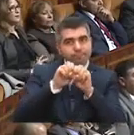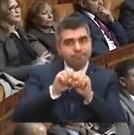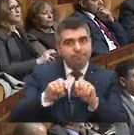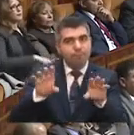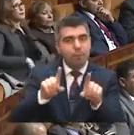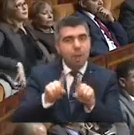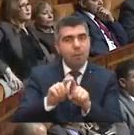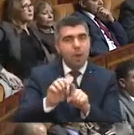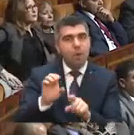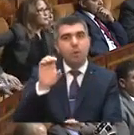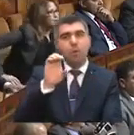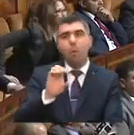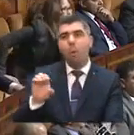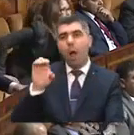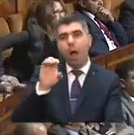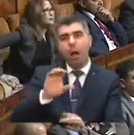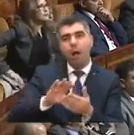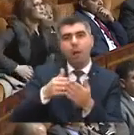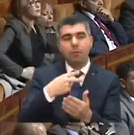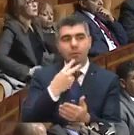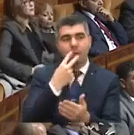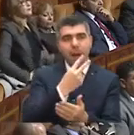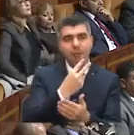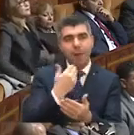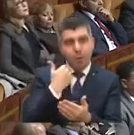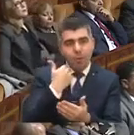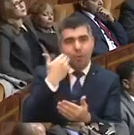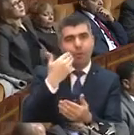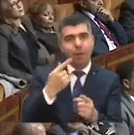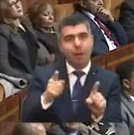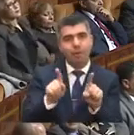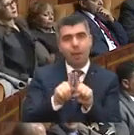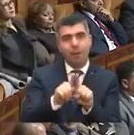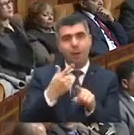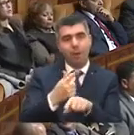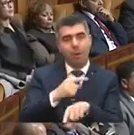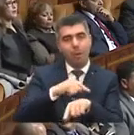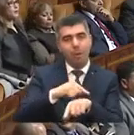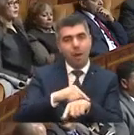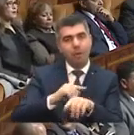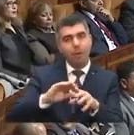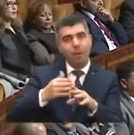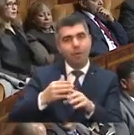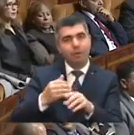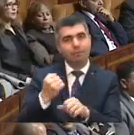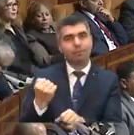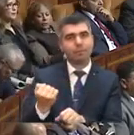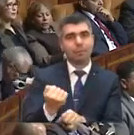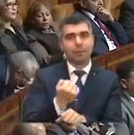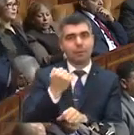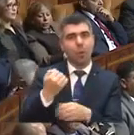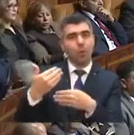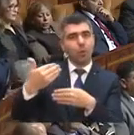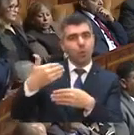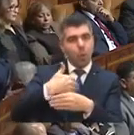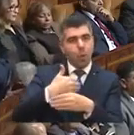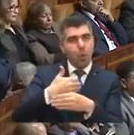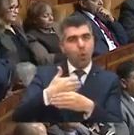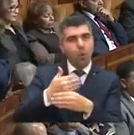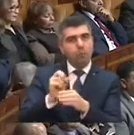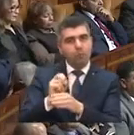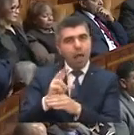المغربية ورفع تحدي الهاجس الزمني الذي ظل يؤرق أزيد من ثلث مغاربة العالم للدخول أو الخروج من أرض